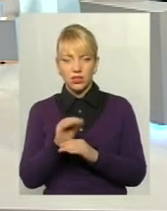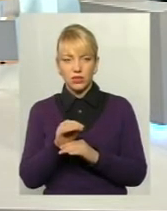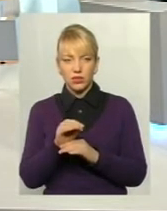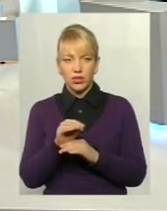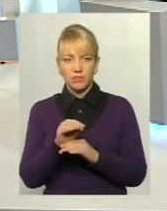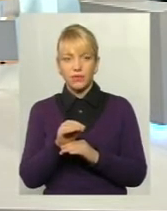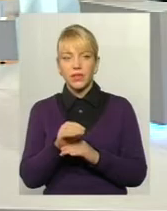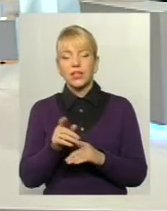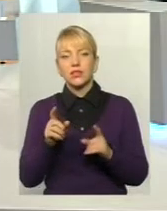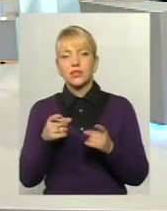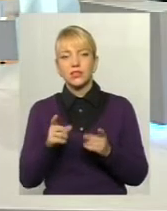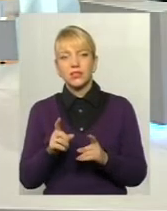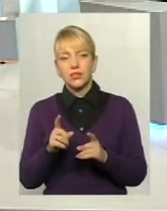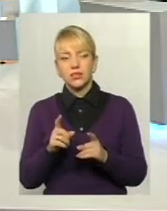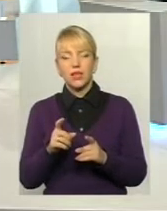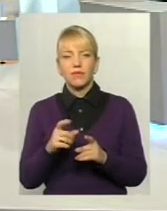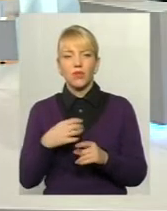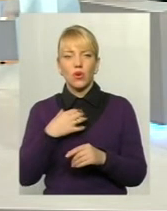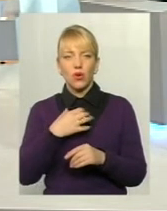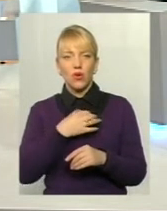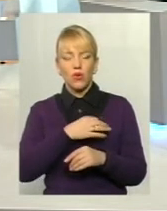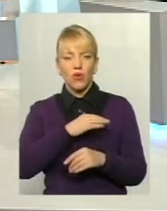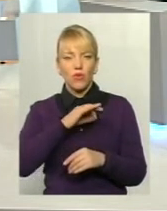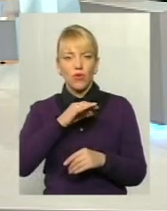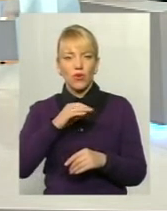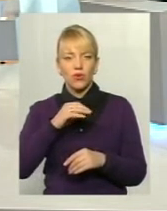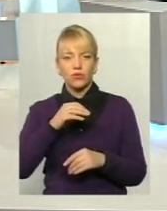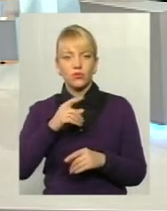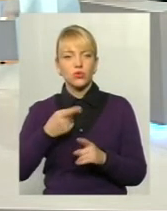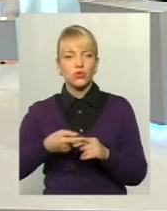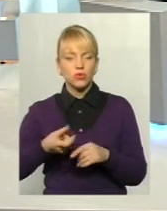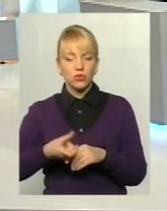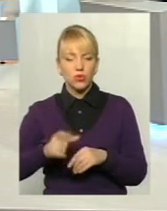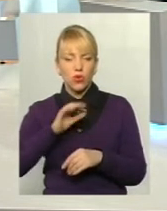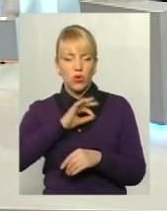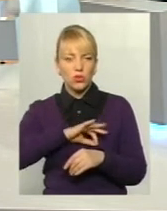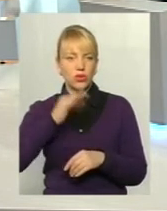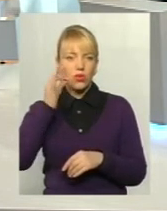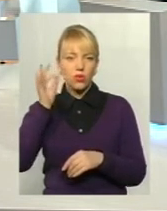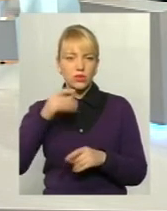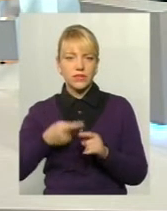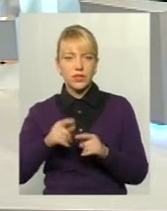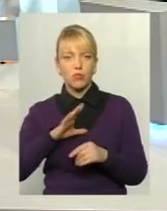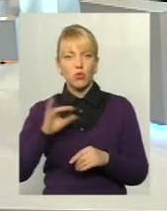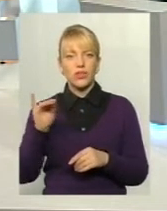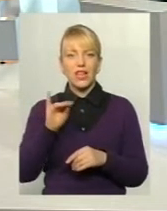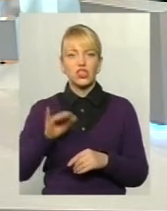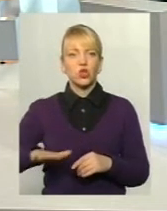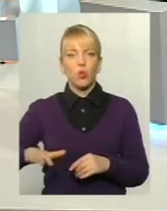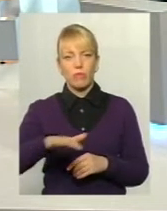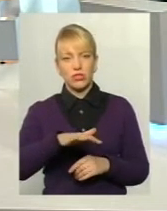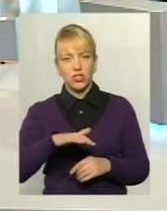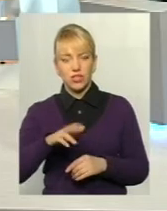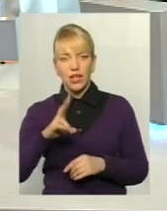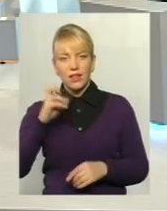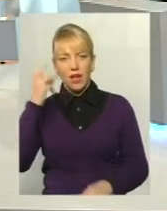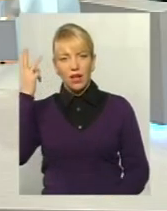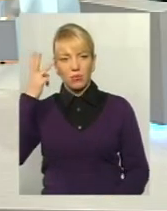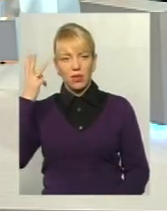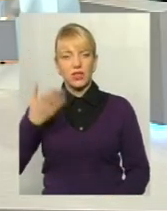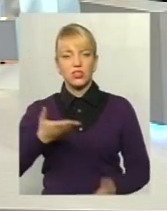Дійсно, надзвичайно хороший, корисний досвід. Це було на Житомирщині. Відповідно, на Хмельниччині